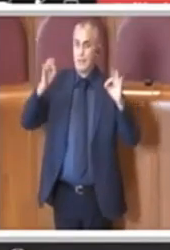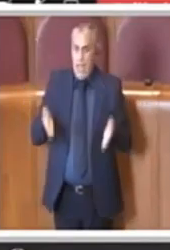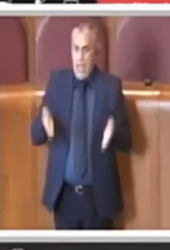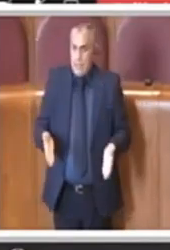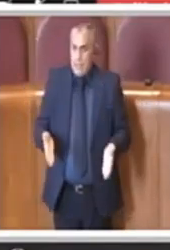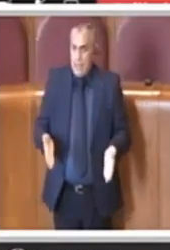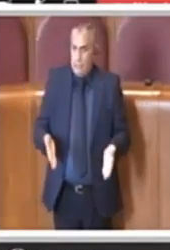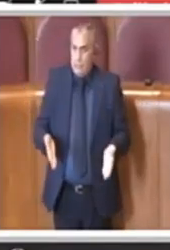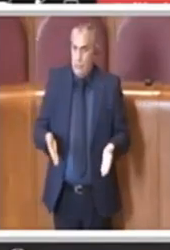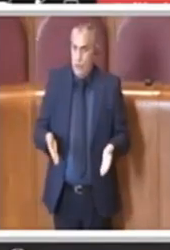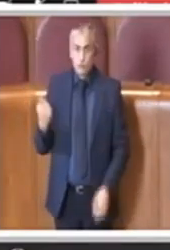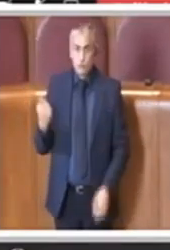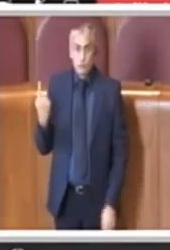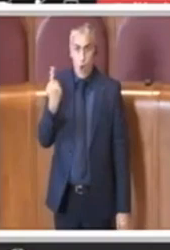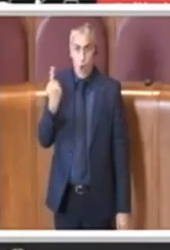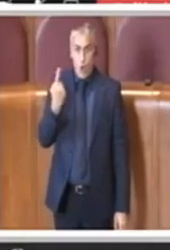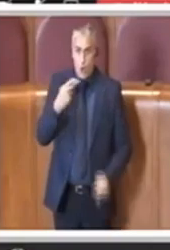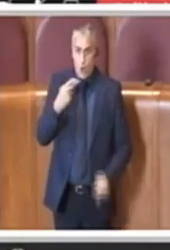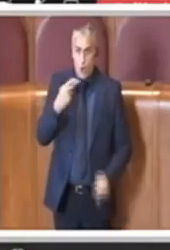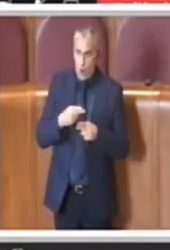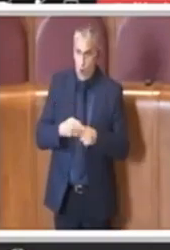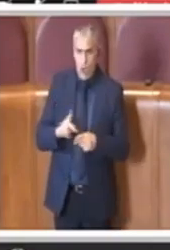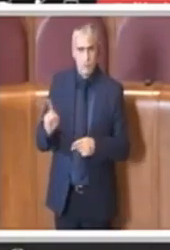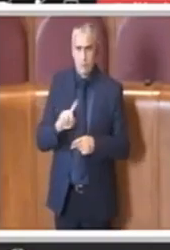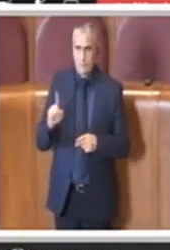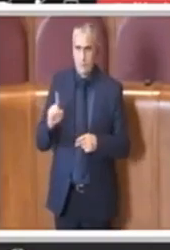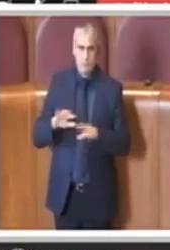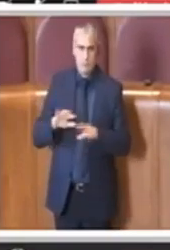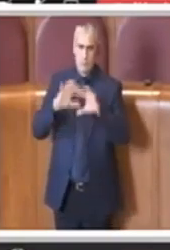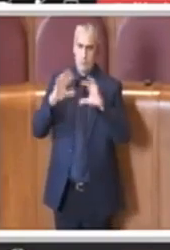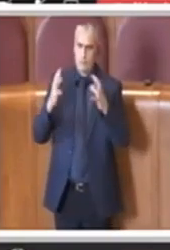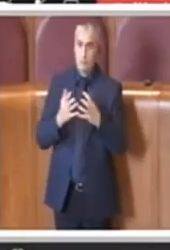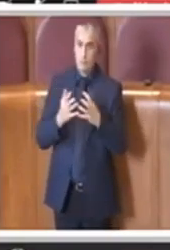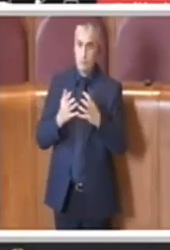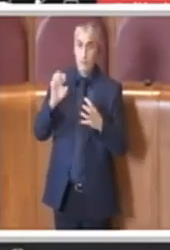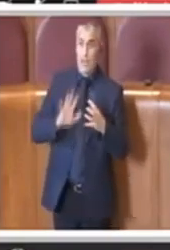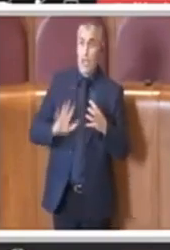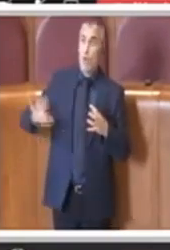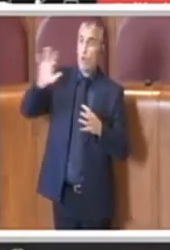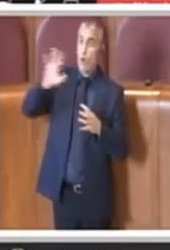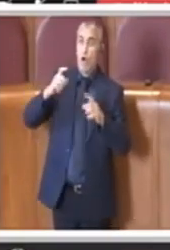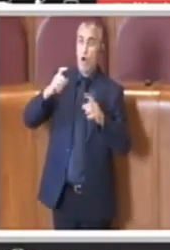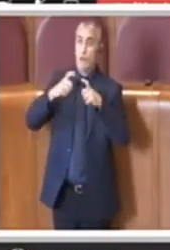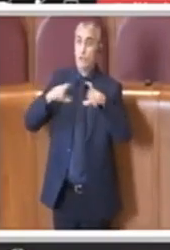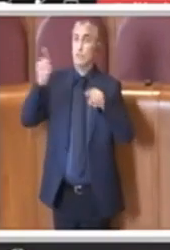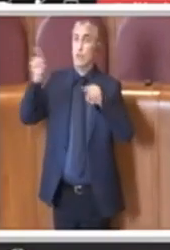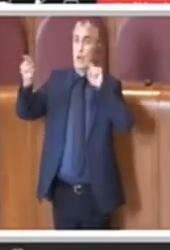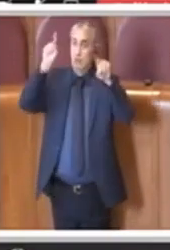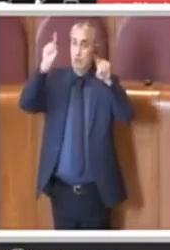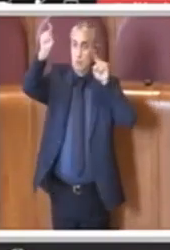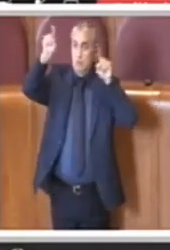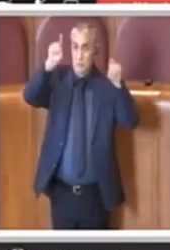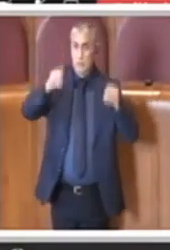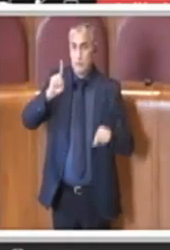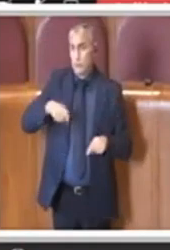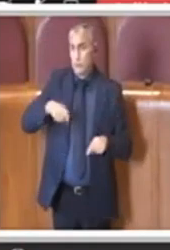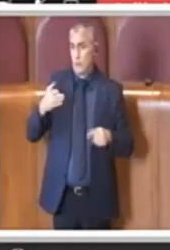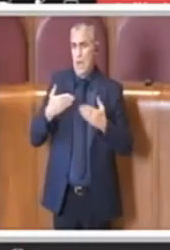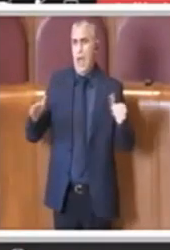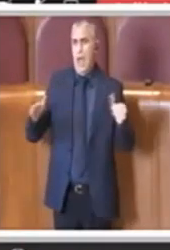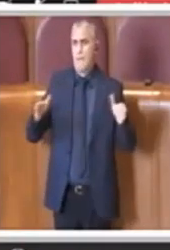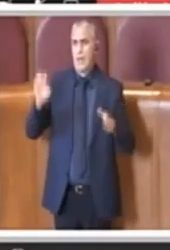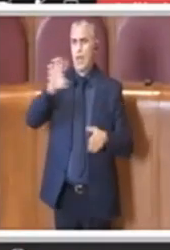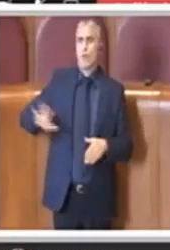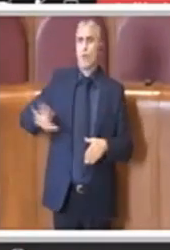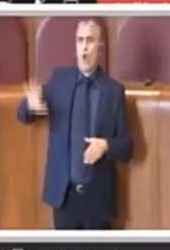che non sta colpendo soltanto Roma, ma sta colpendo tutti quanti. La Comunità Europea su questo è stata molto, molto franca, insomma,